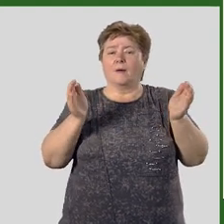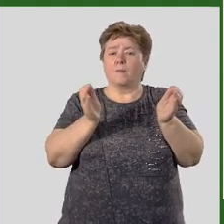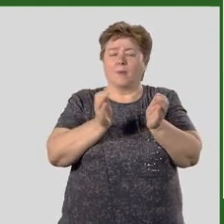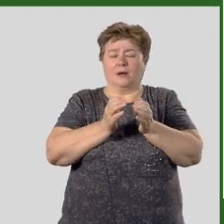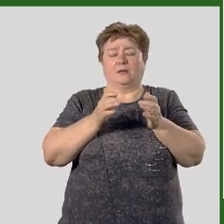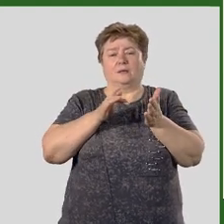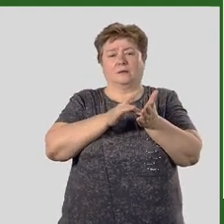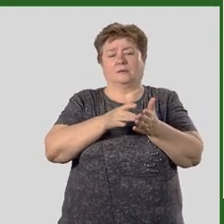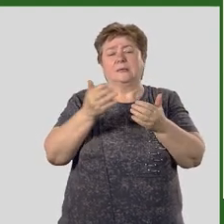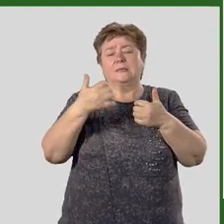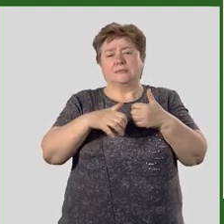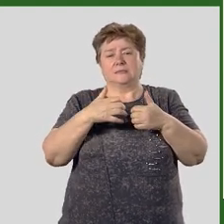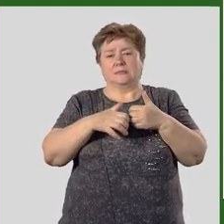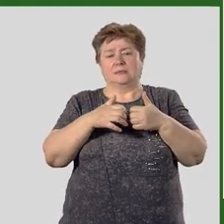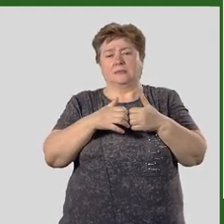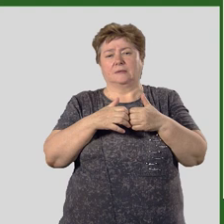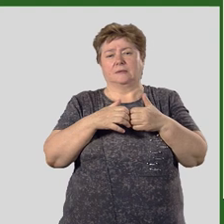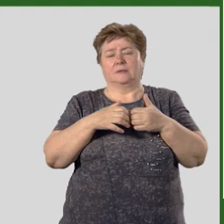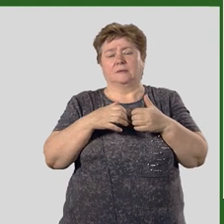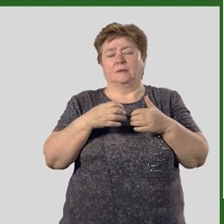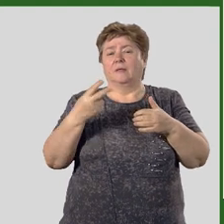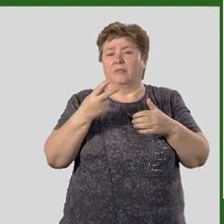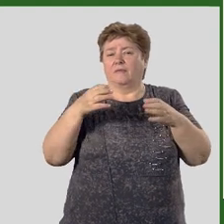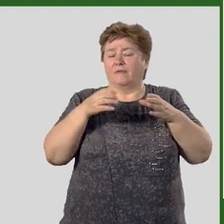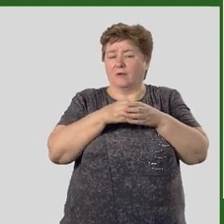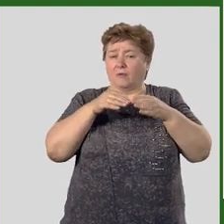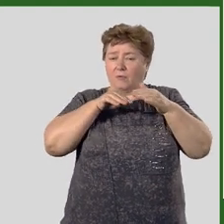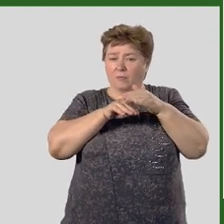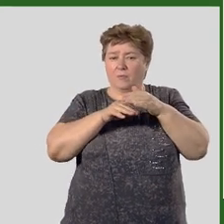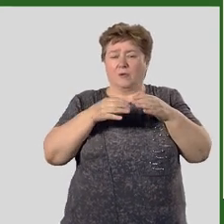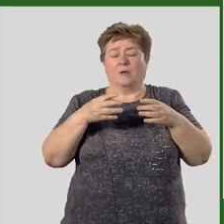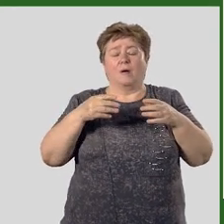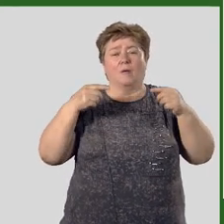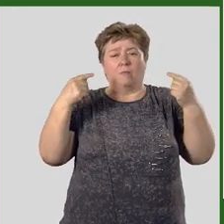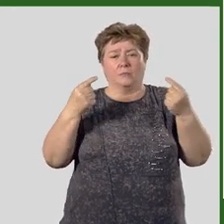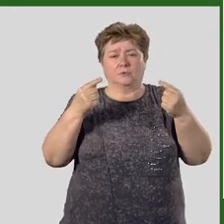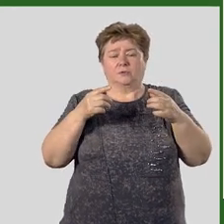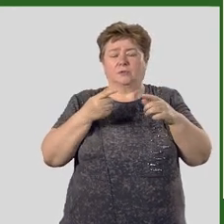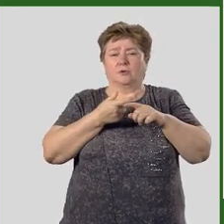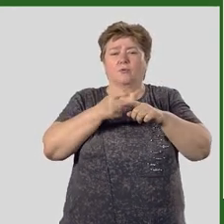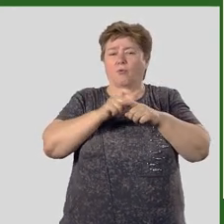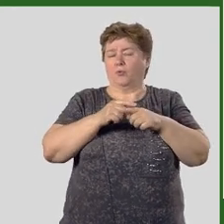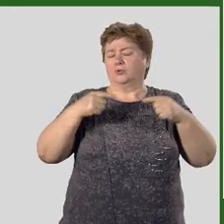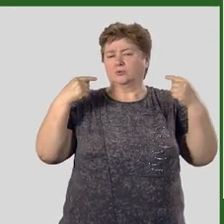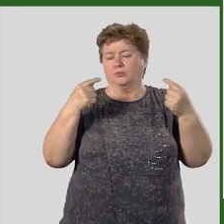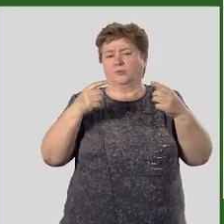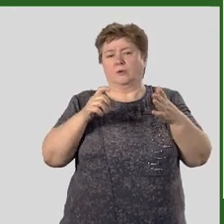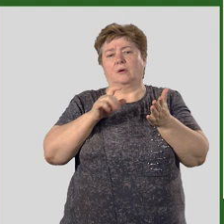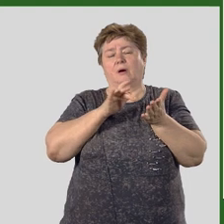маленькие города, средние с двумя подгруппами, большие и очень крупные